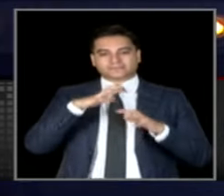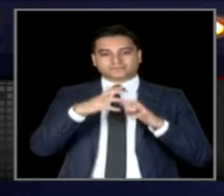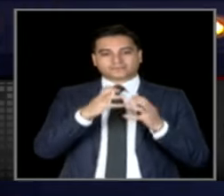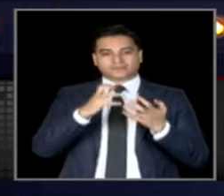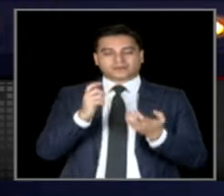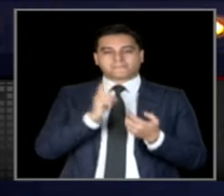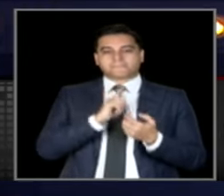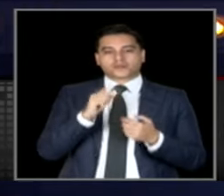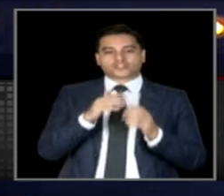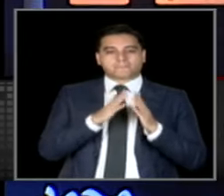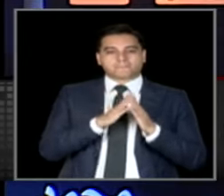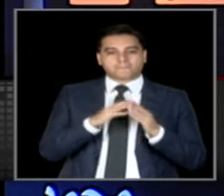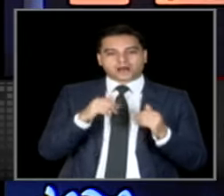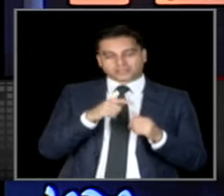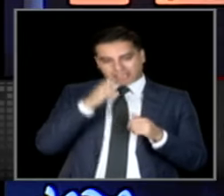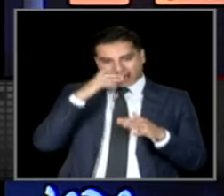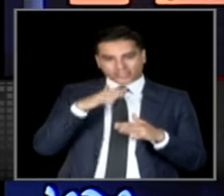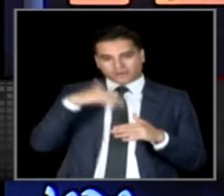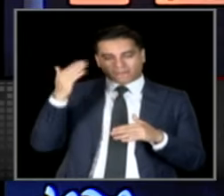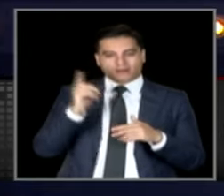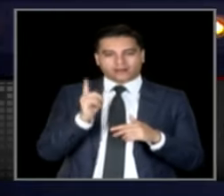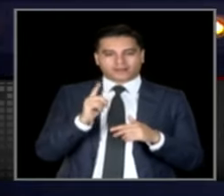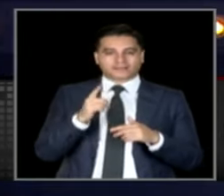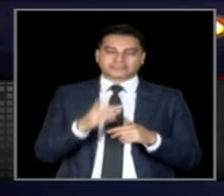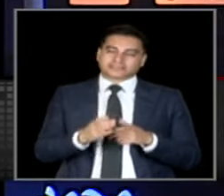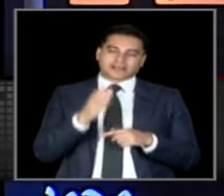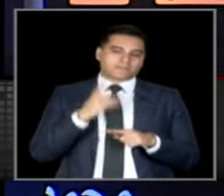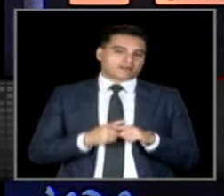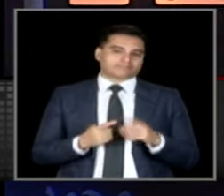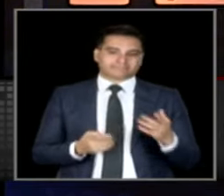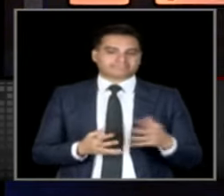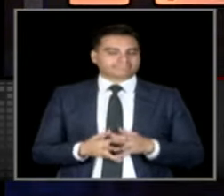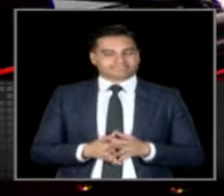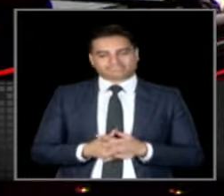وطبعاً دول مصريين مش من الجالية الأرمينية. إجابة خاطئة.